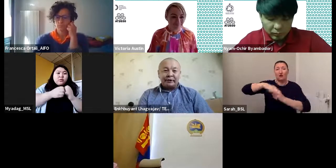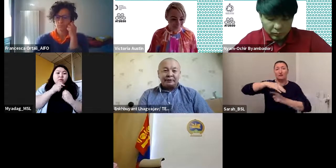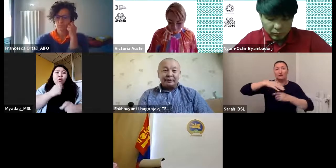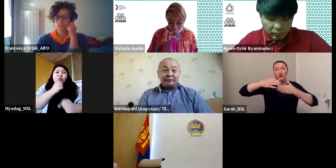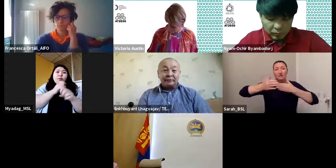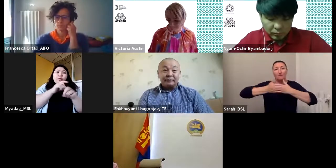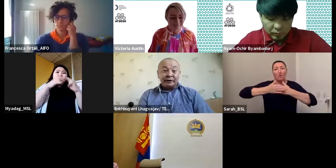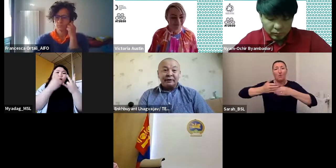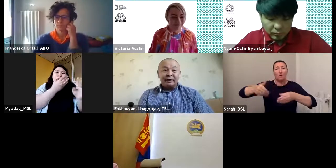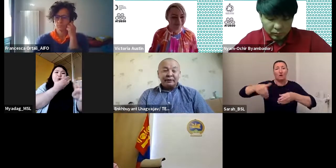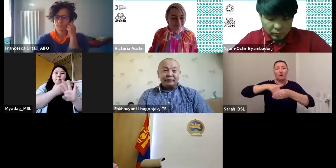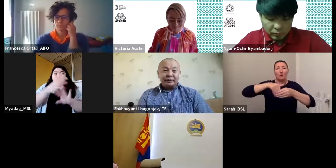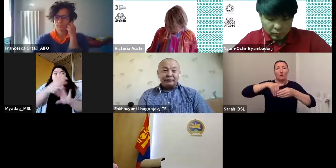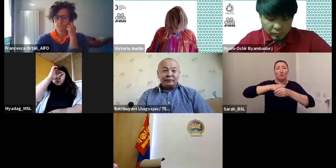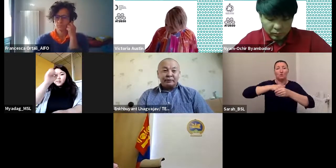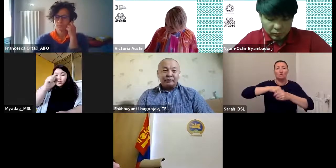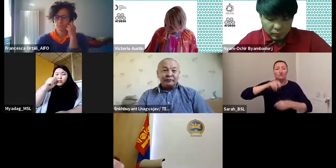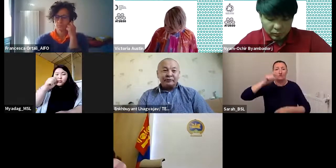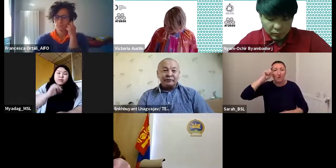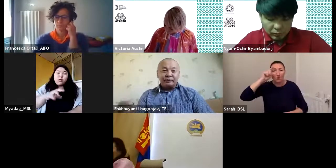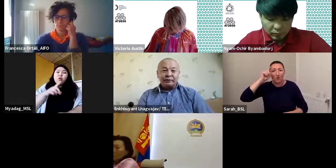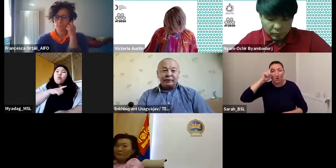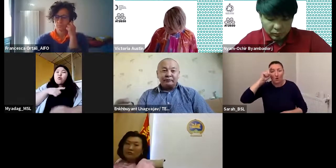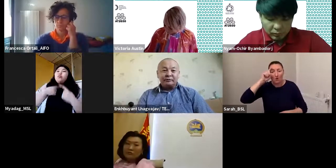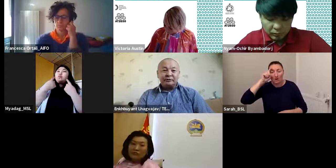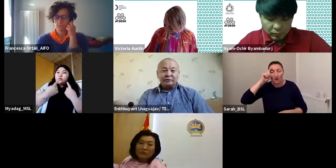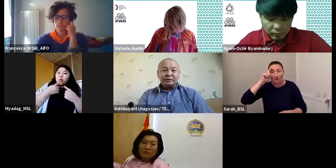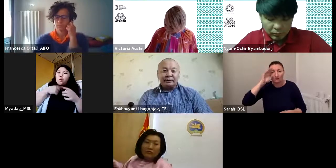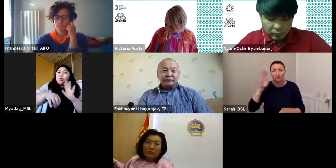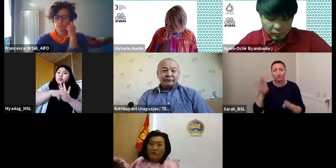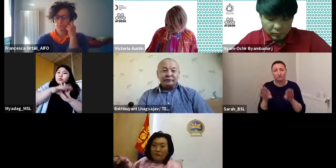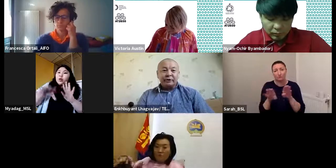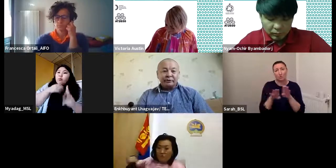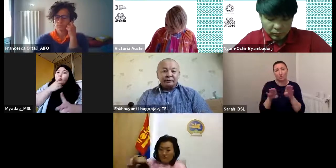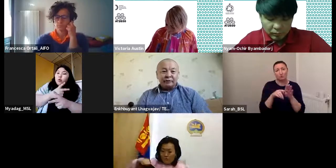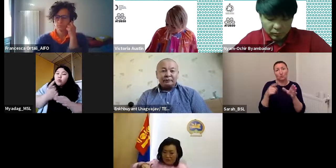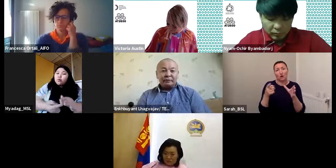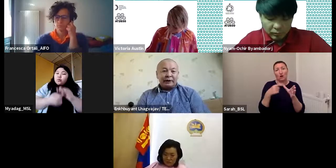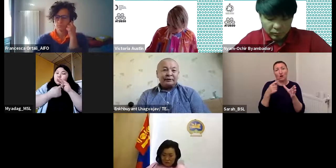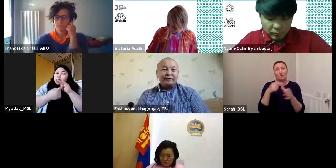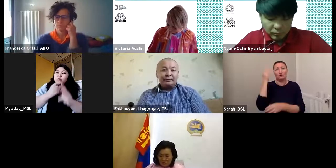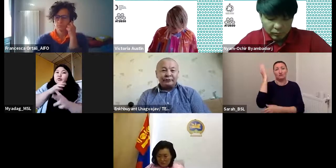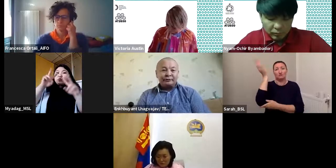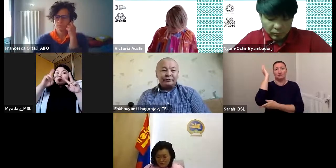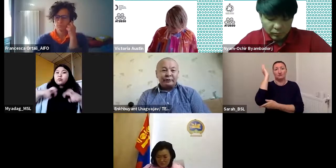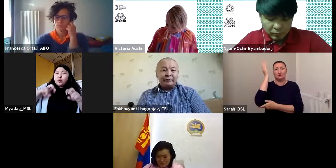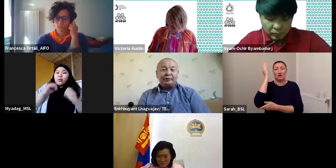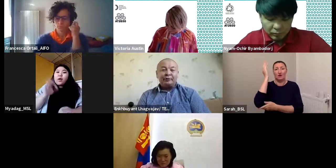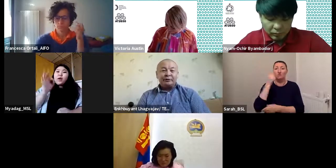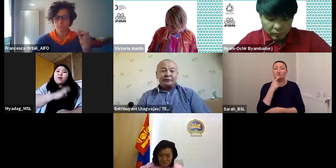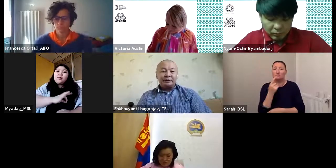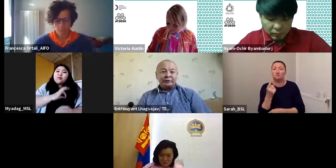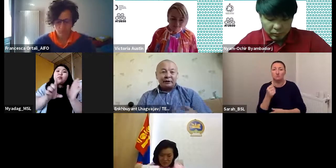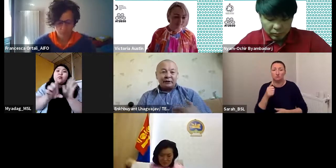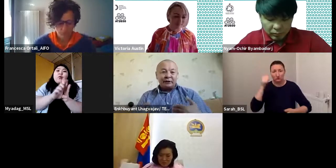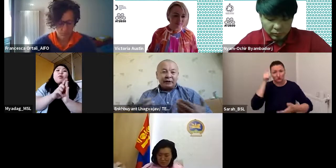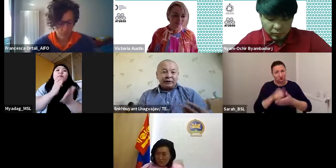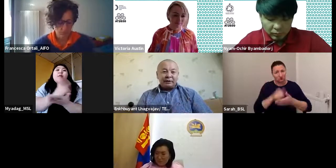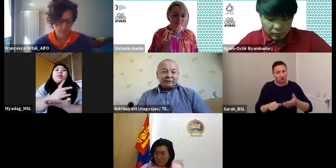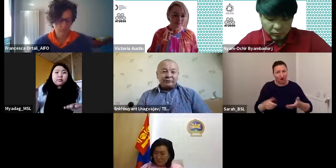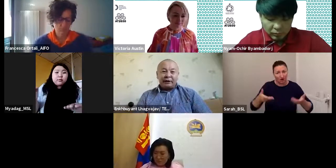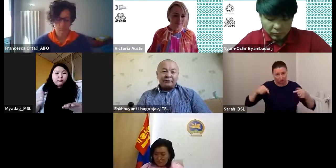хамгааллын сайд маань дөнгөж сая хүлээж аваад хүртээмжийн хуулийн үндсэн судалгаа болгож одоо ашиглах боломжтой байна. Бусад хийж